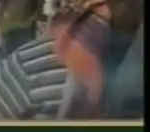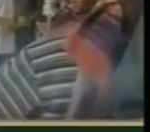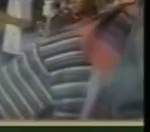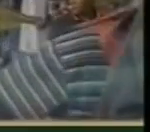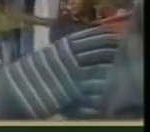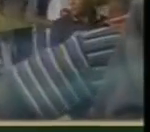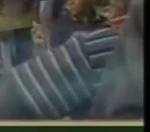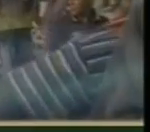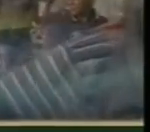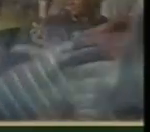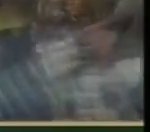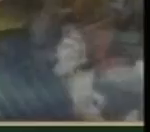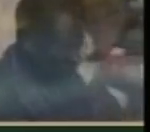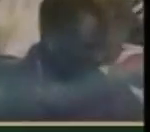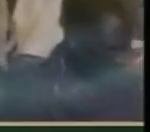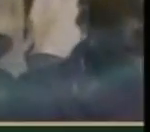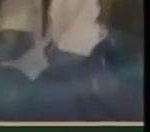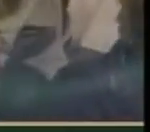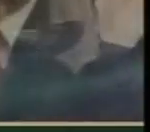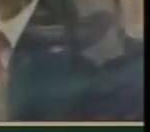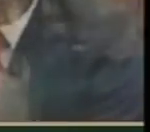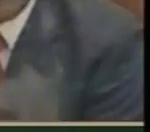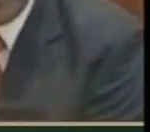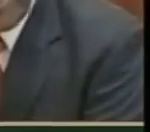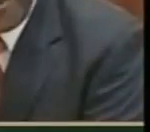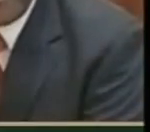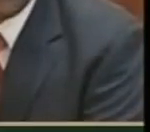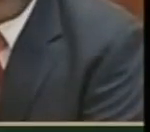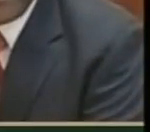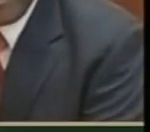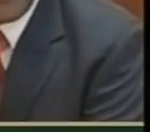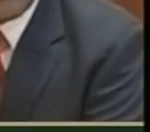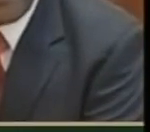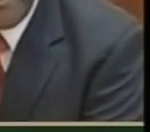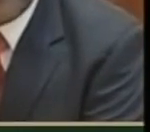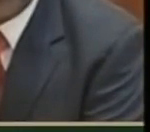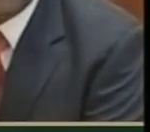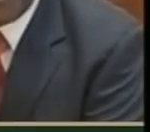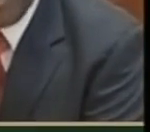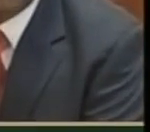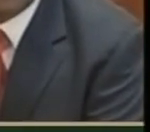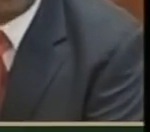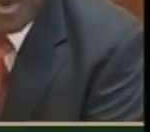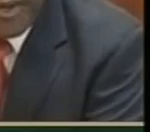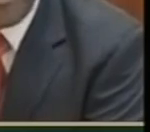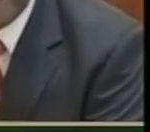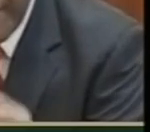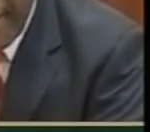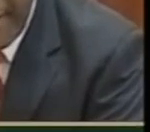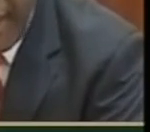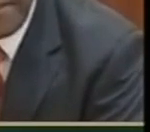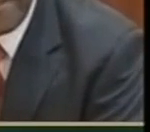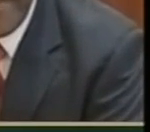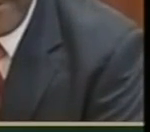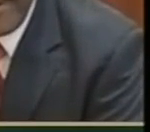Mtanzania unayetarajia katiba mpya sasa. Wananchi watatuelewa kama katiba hii itakuwa na viwango vya ubora